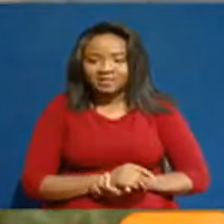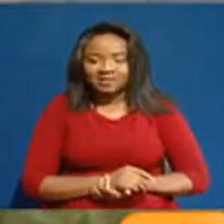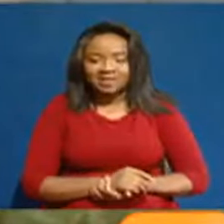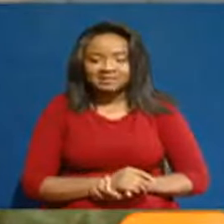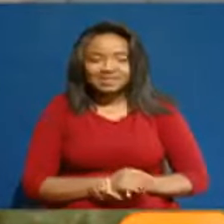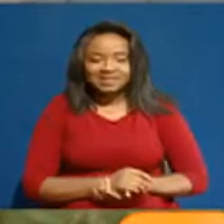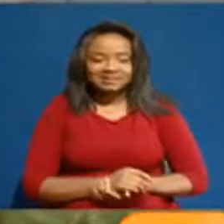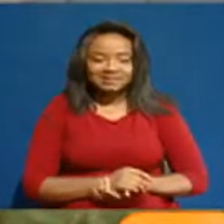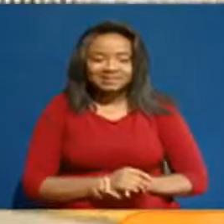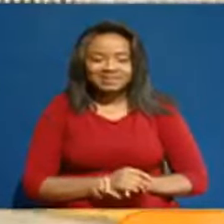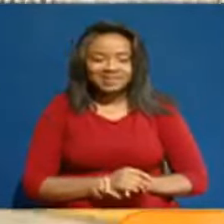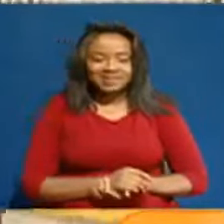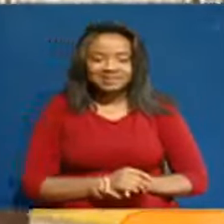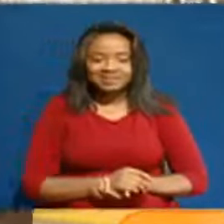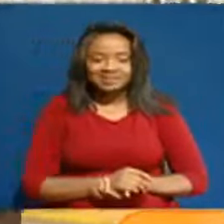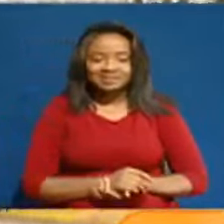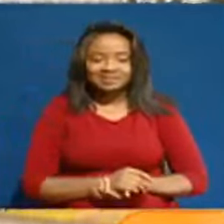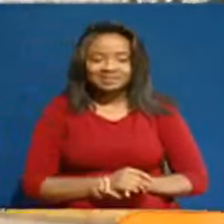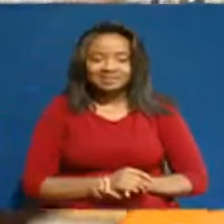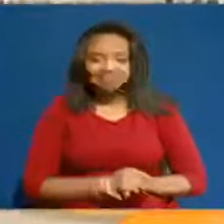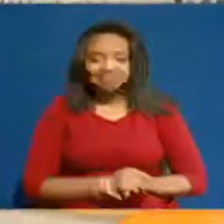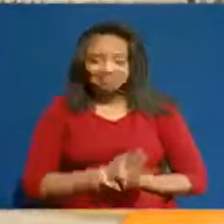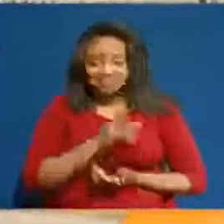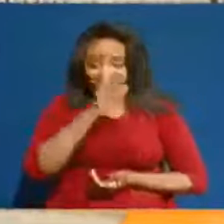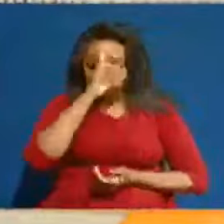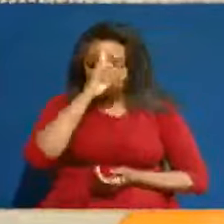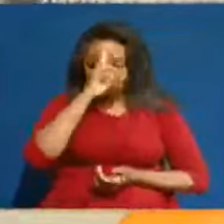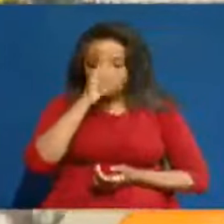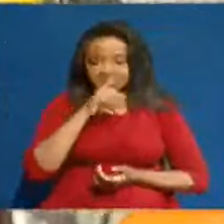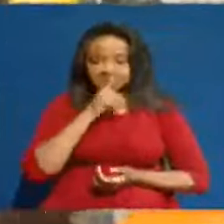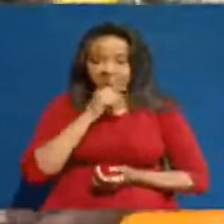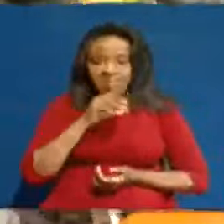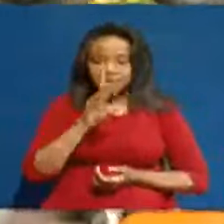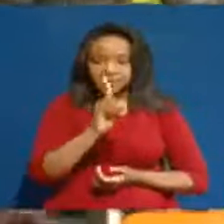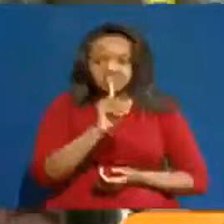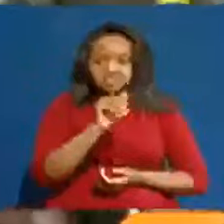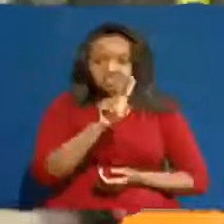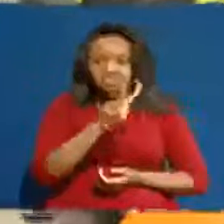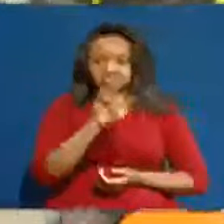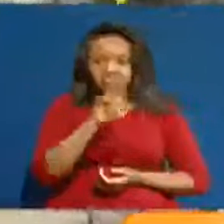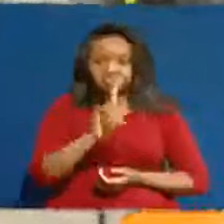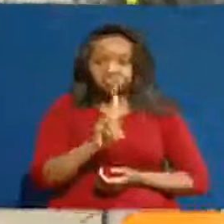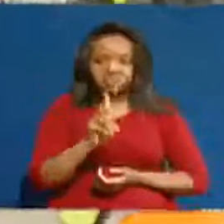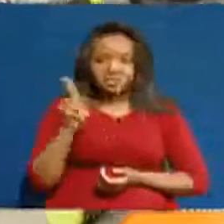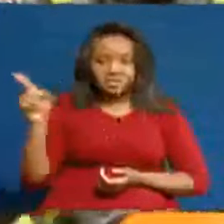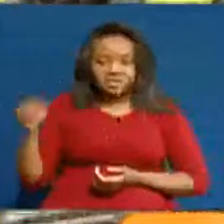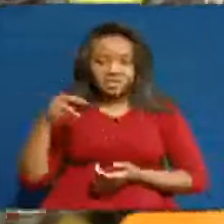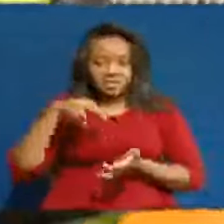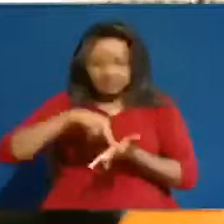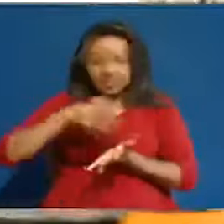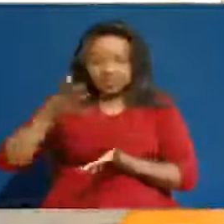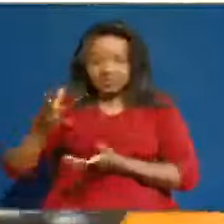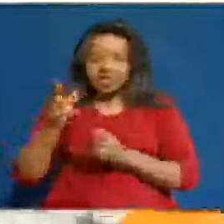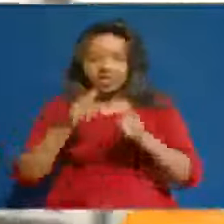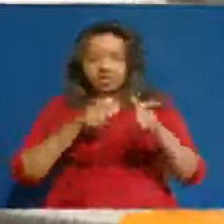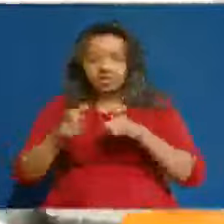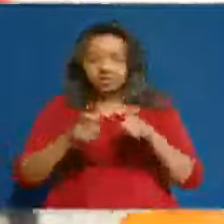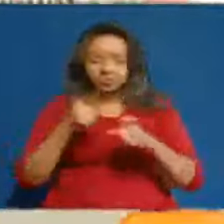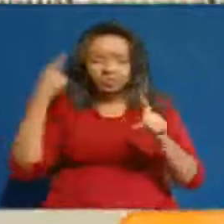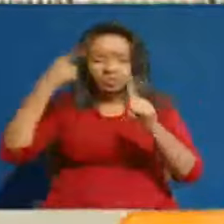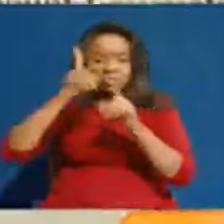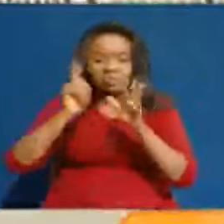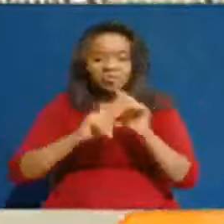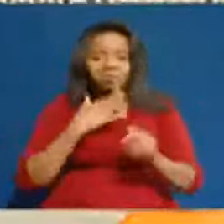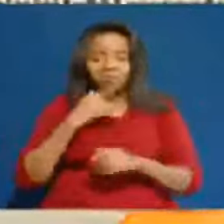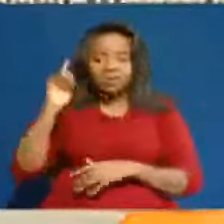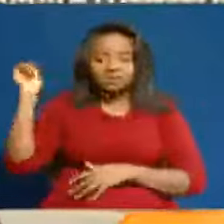Naam, afisa wa polisi David Maina alikuwa katika maandamano kuweza kuhakikisha kwamba ameweza kushika doria ili Kenya izidi